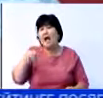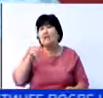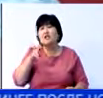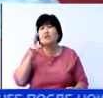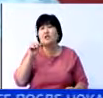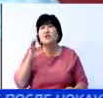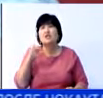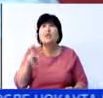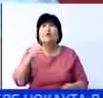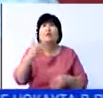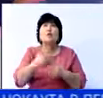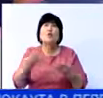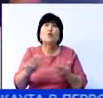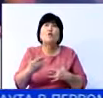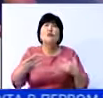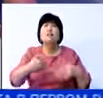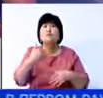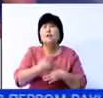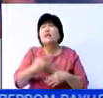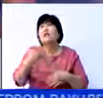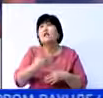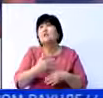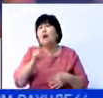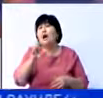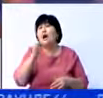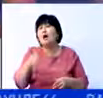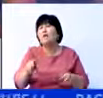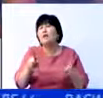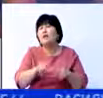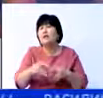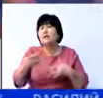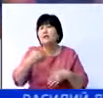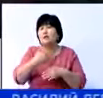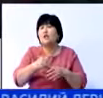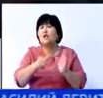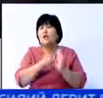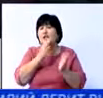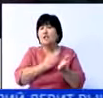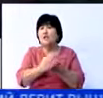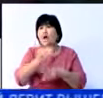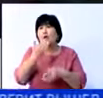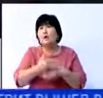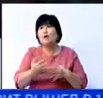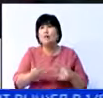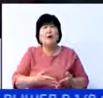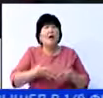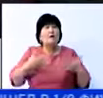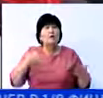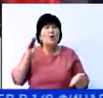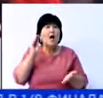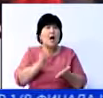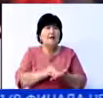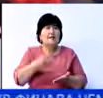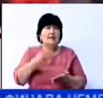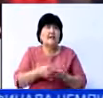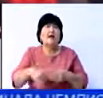Также в планах постановка новых спектаклей. Спектакль «Абай» не сходит со сцены вот уже 6 лет. Постановка получила высокую оценку